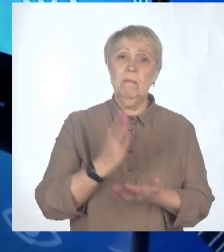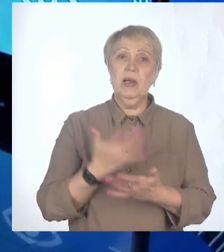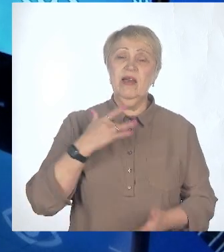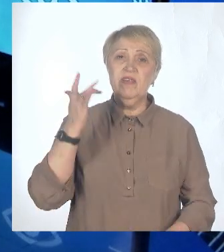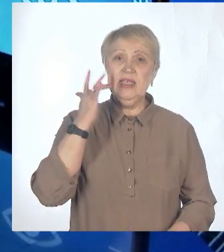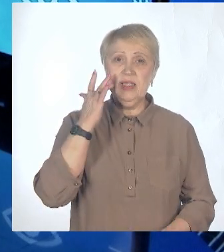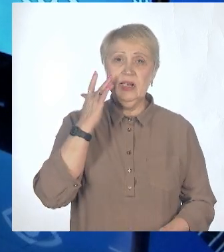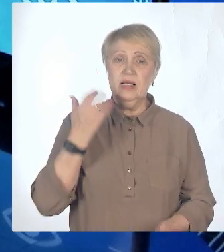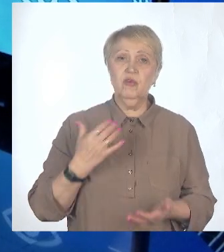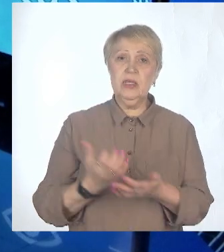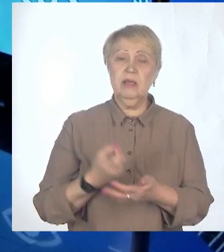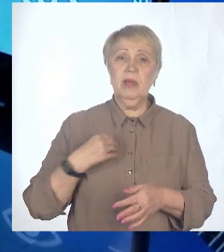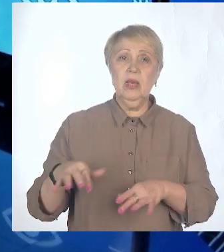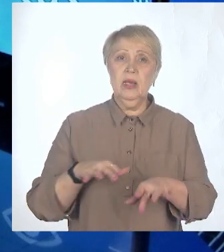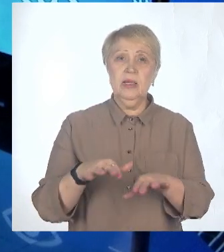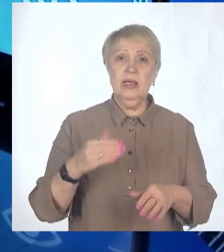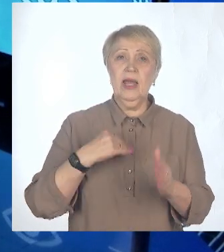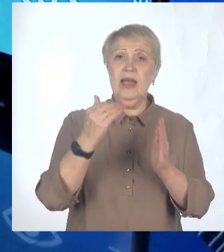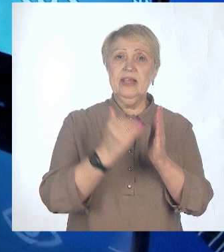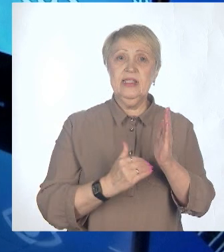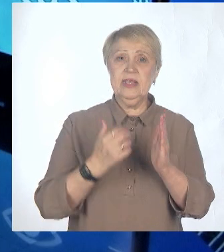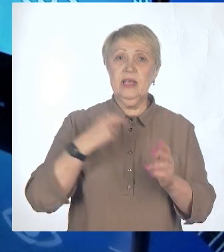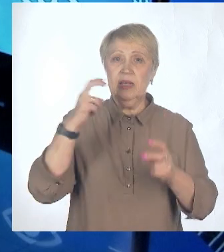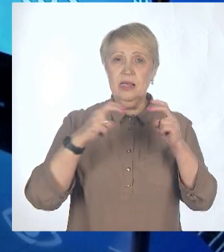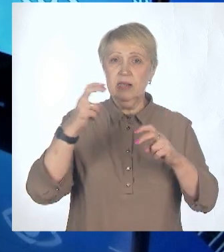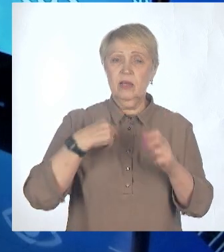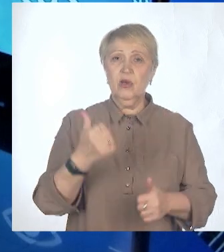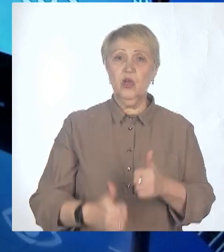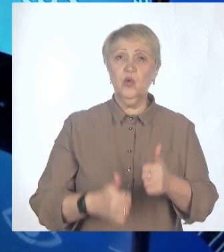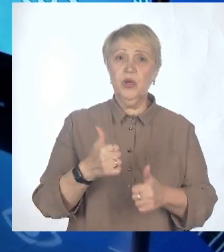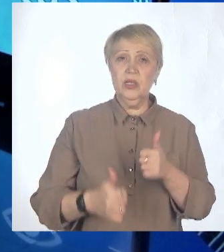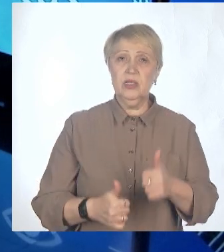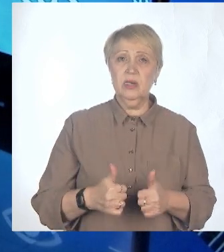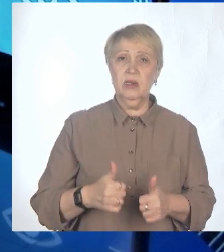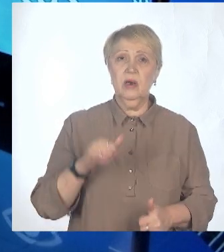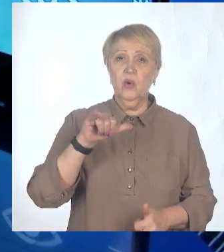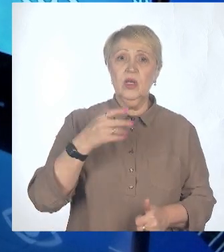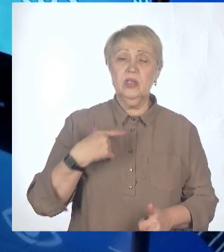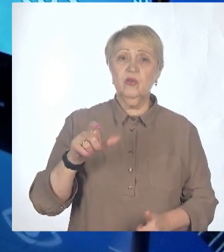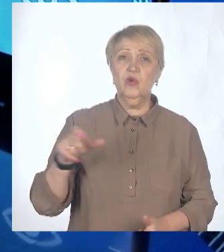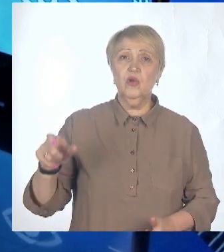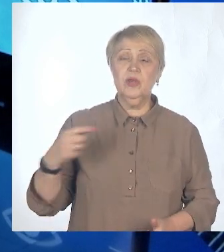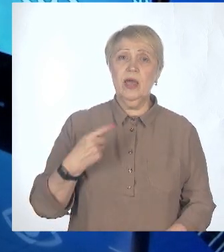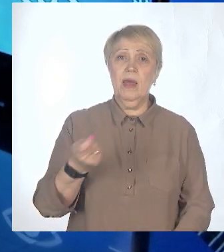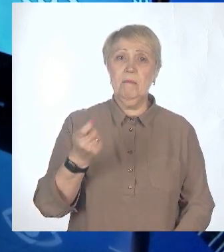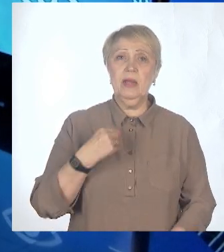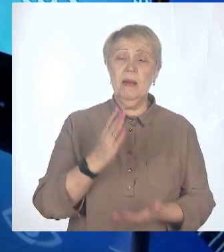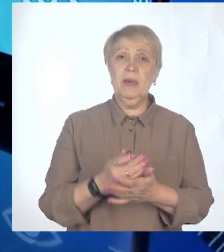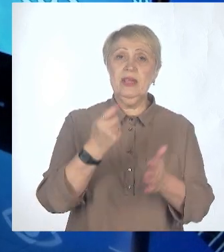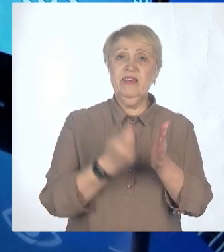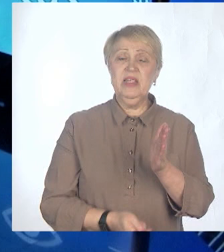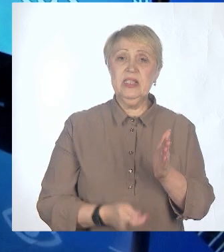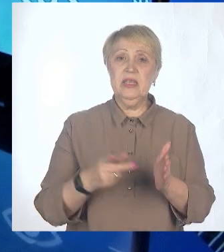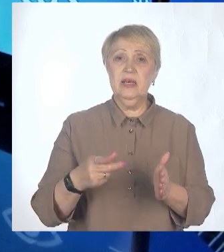имели дело с низкой соискательской конкуренцией. И действительно, у нас людей мало, и за них всегда был дефицит. В 2021